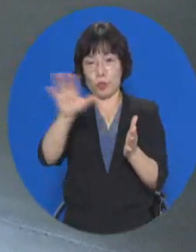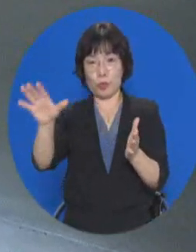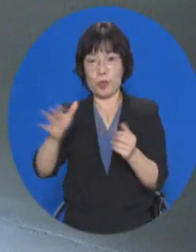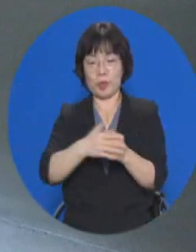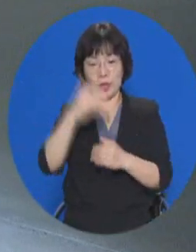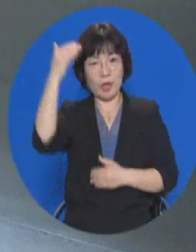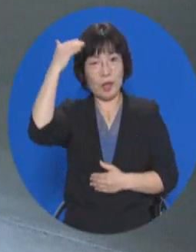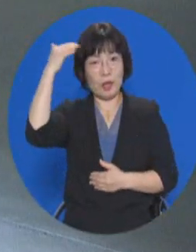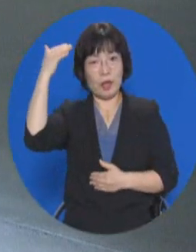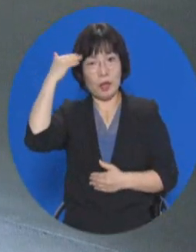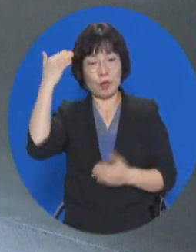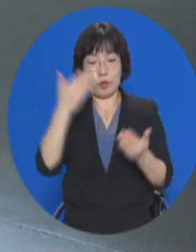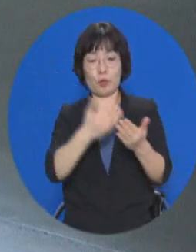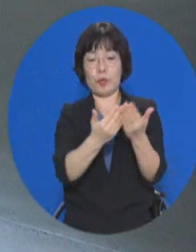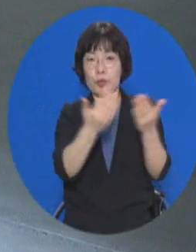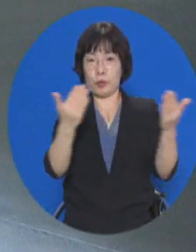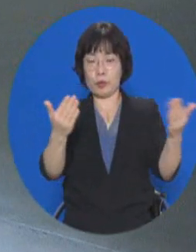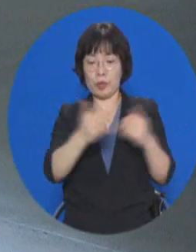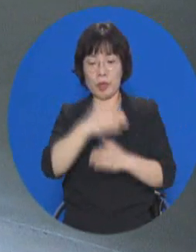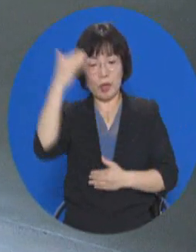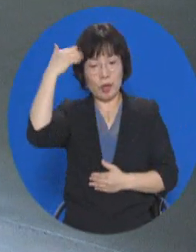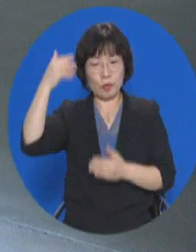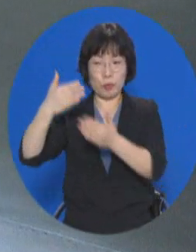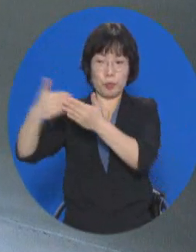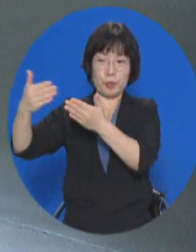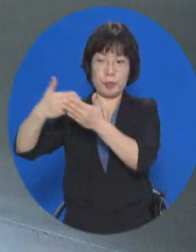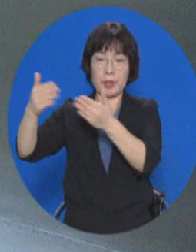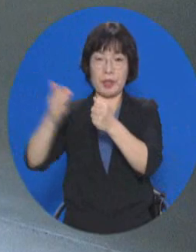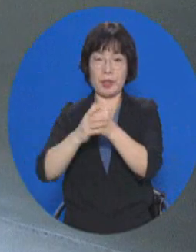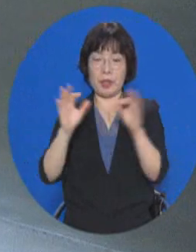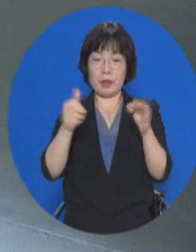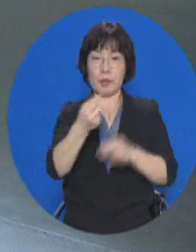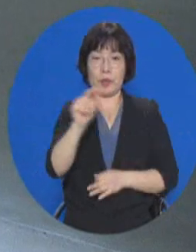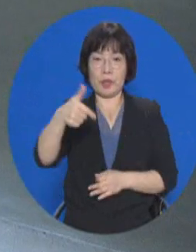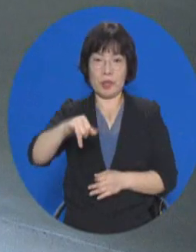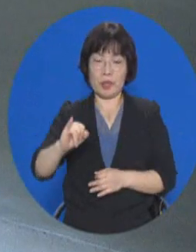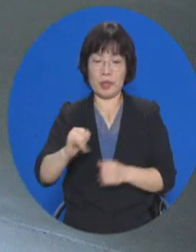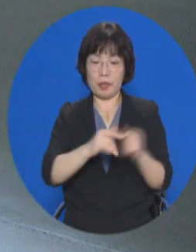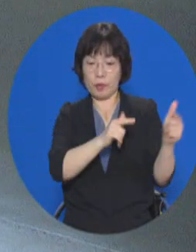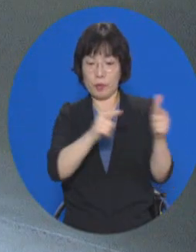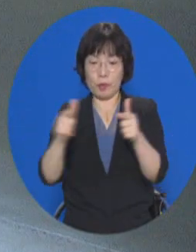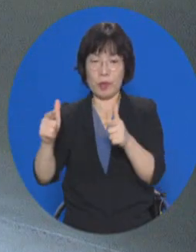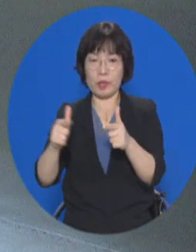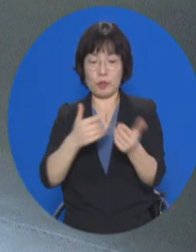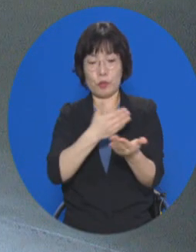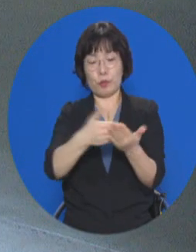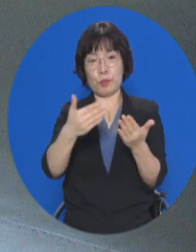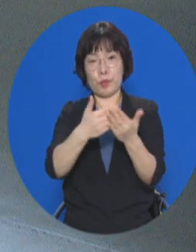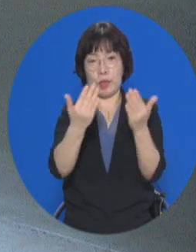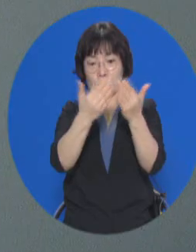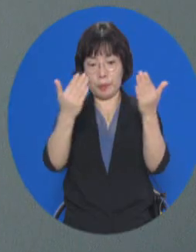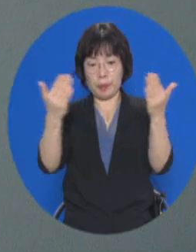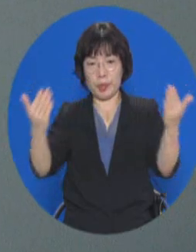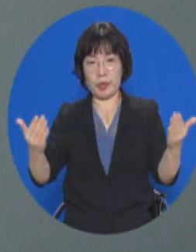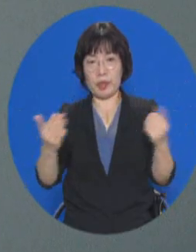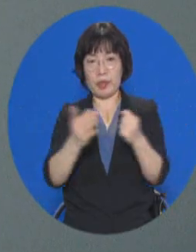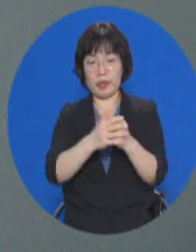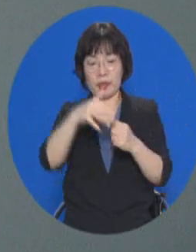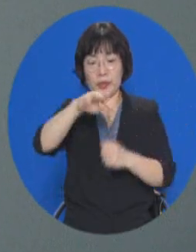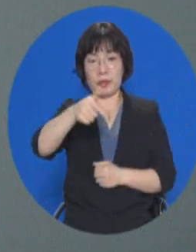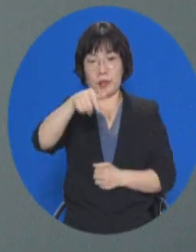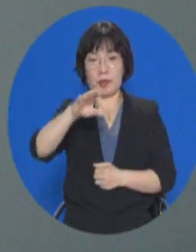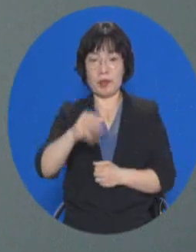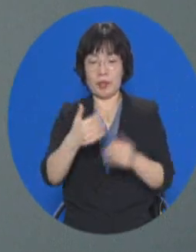허백년의 매창환웅, 한국 추상화의 거장 김환기 화백의 아이 1964, 이 밖에도 청경자